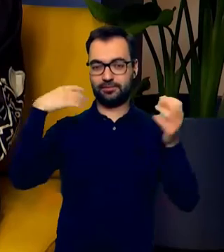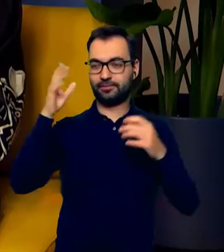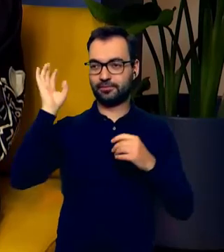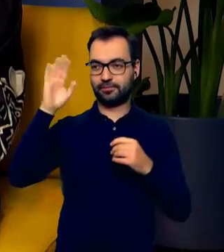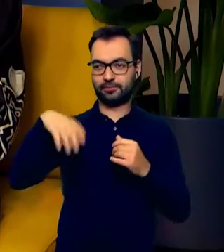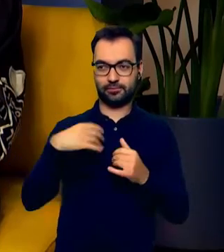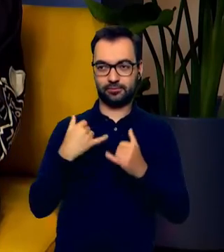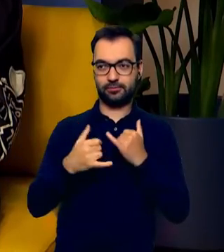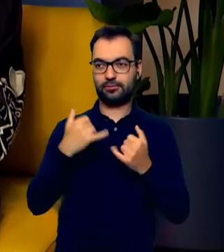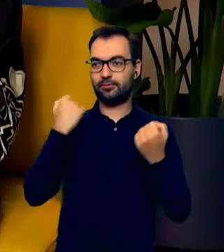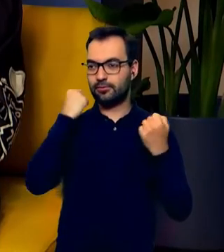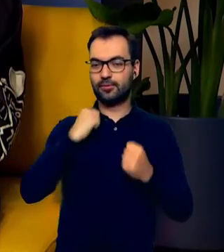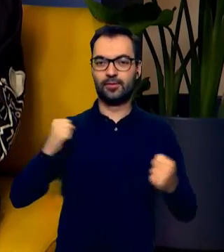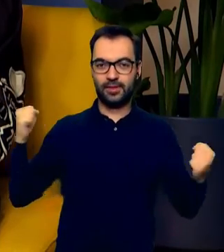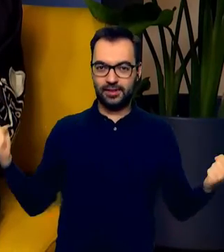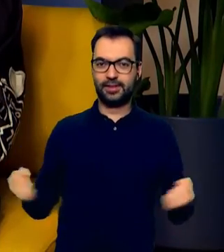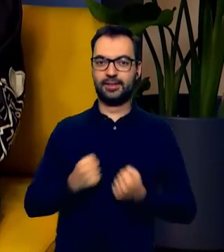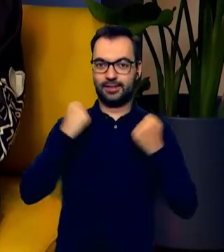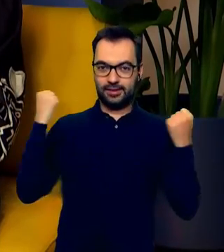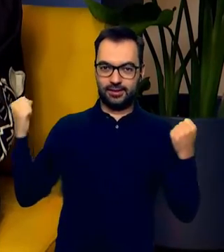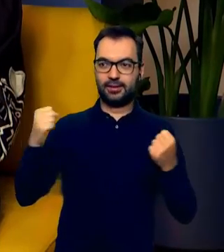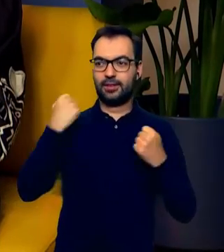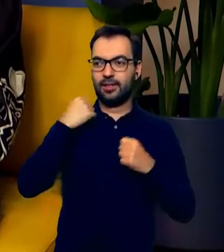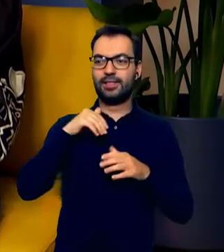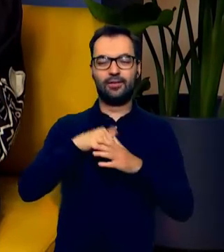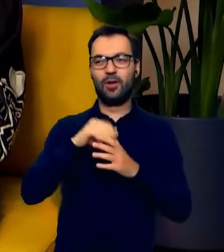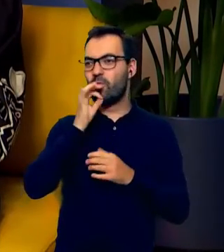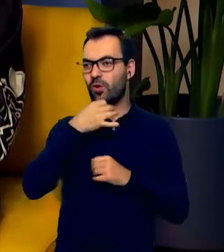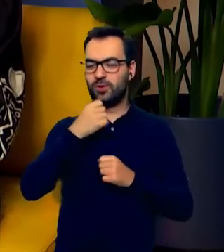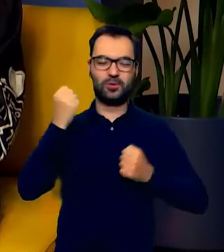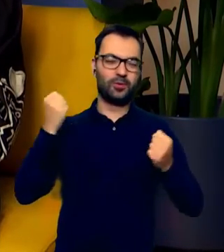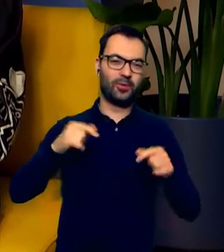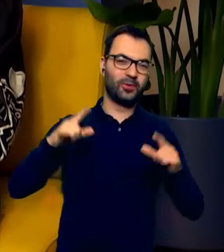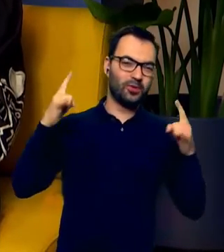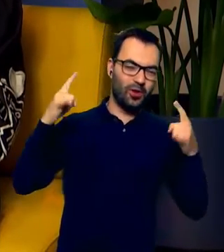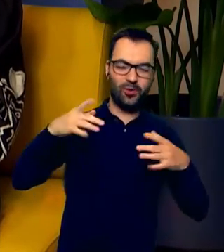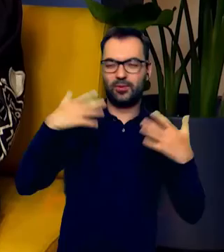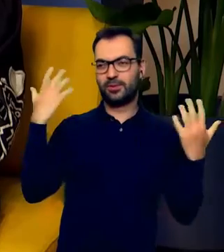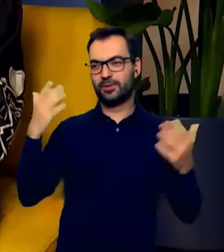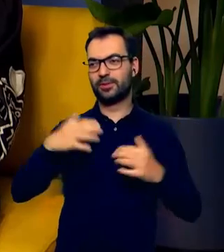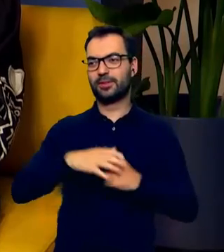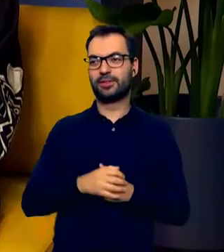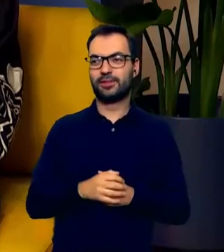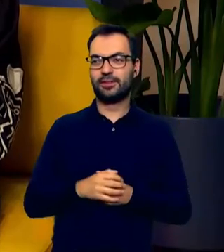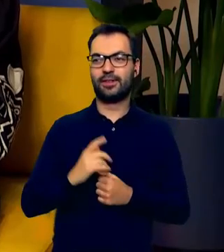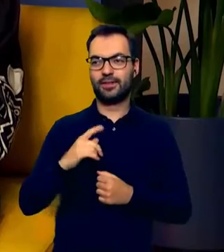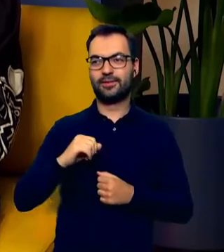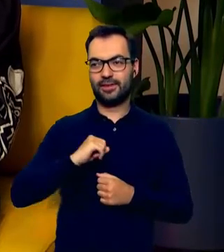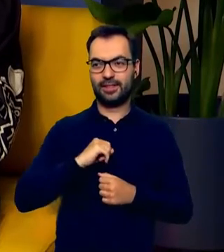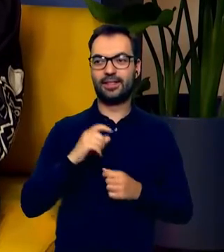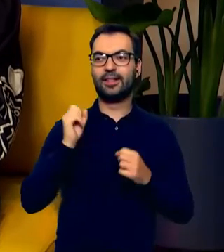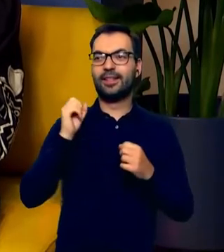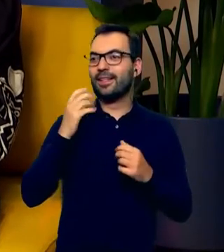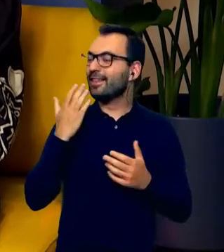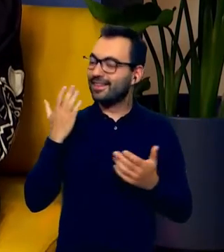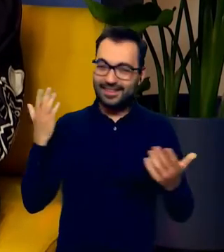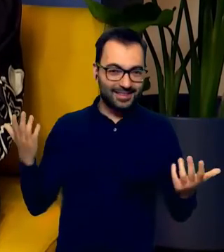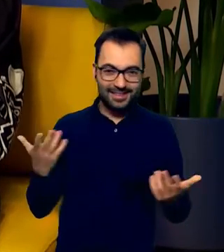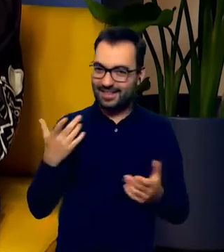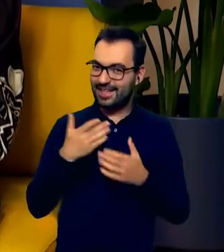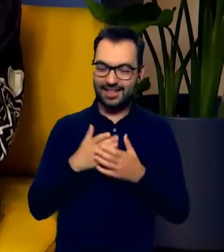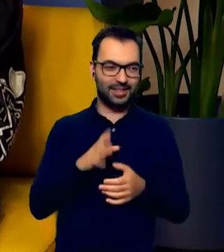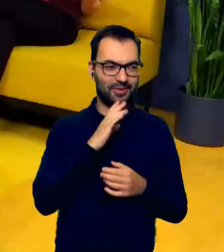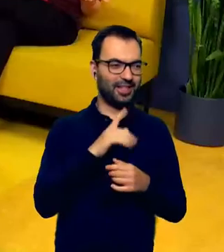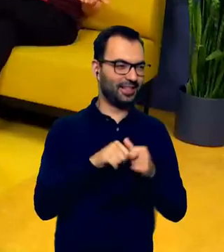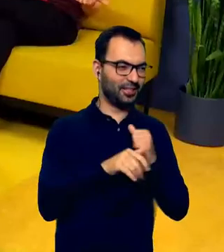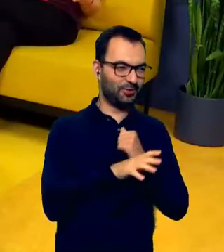chociażbyś naprawdę bardzo się starała i bardzo młodzieżowo się zachowywała i wiesz, i mówiła yo, yo i tak dalej, no to się już po prostu nie łapiesz. Chyba w